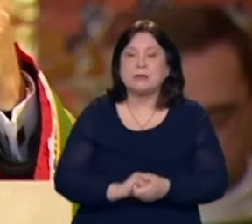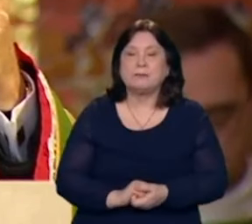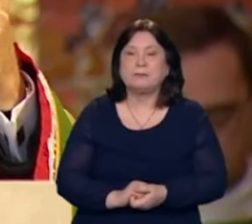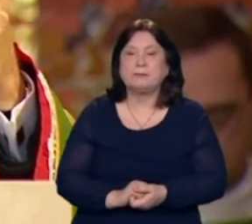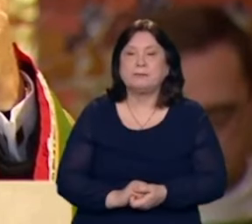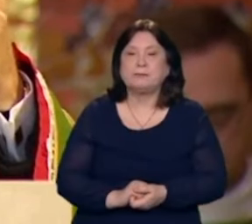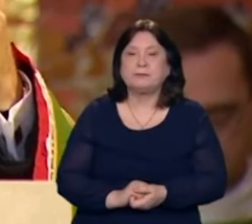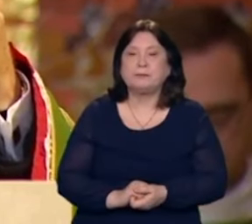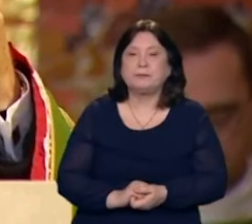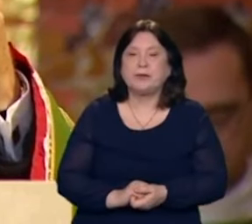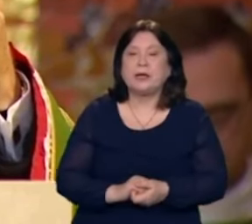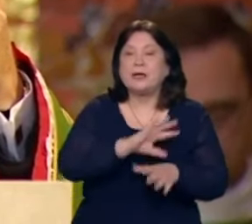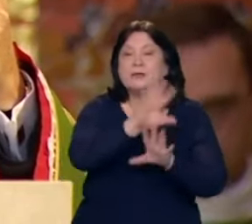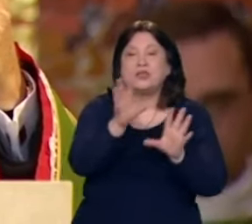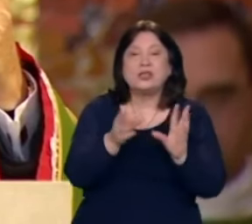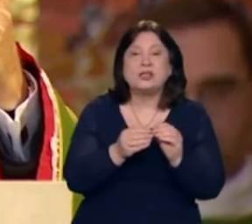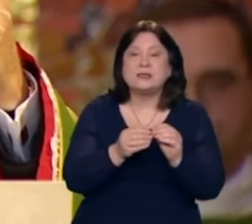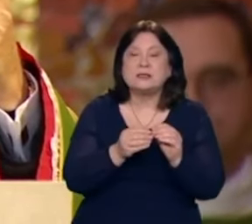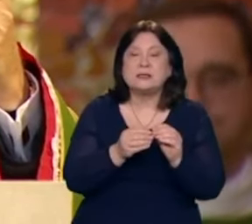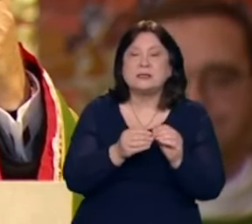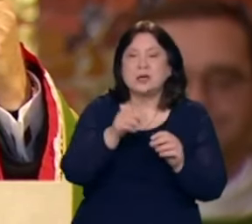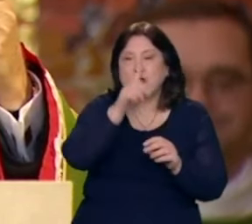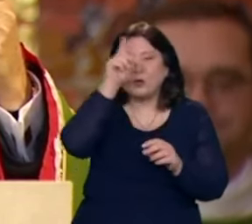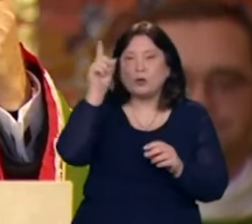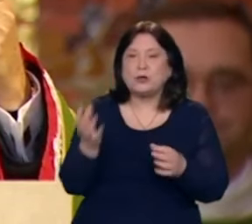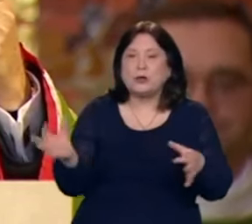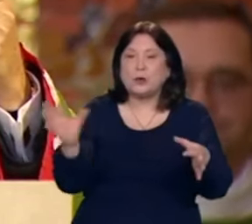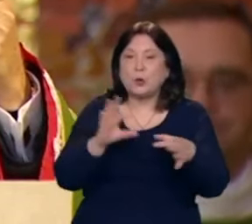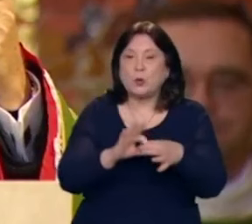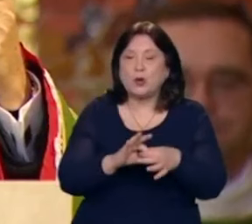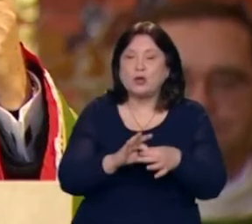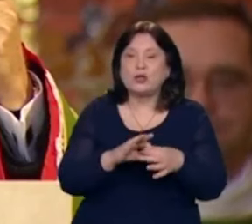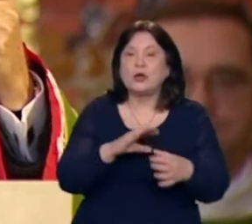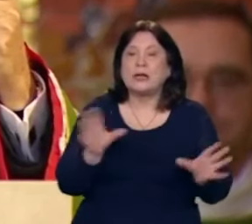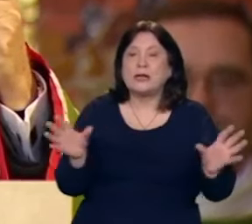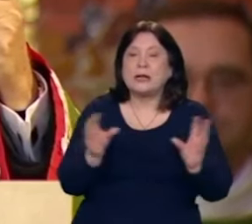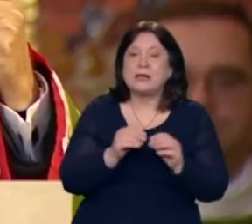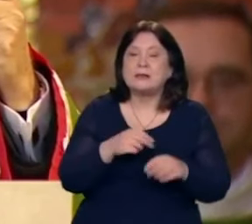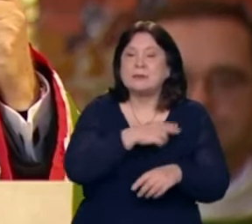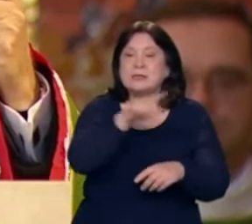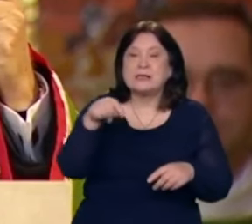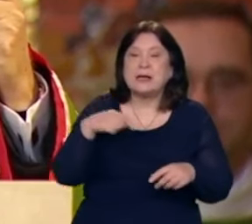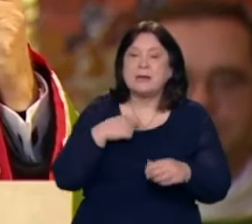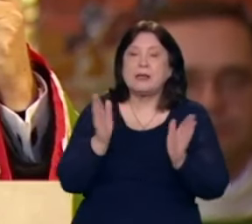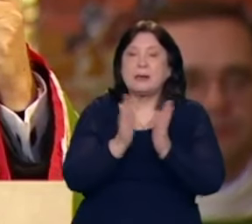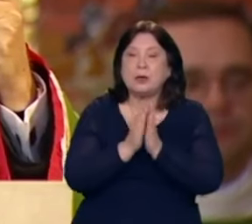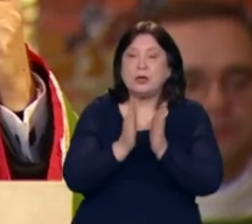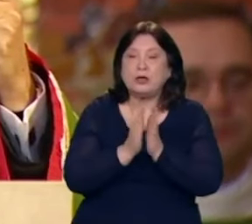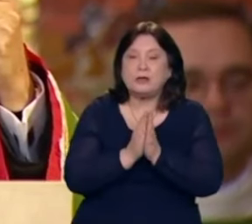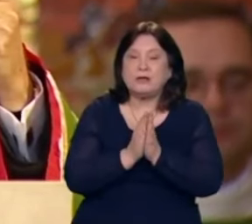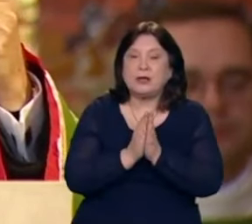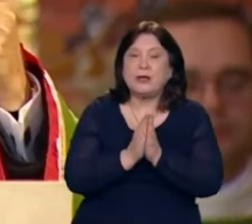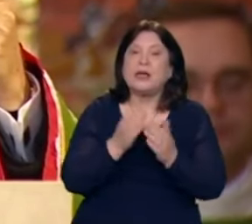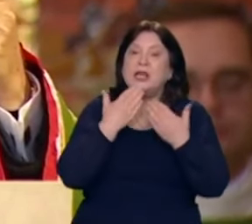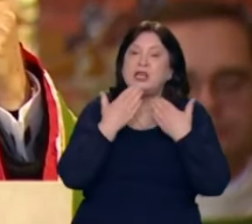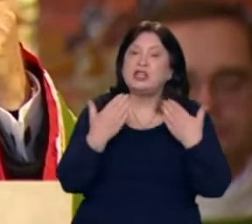Tysiąclecia wszyscy którzy łączą się z nami na modlitwie Dzięki